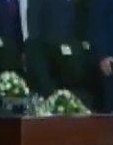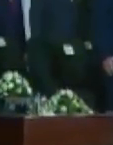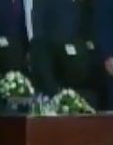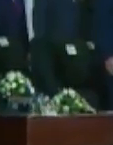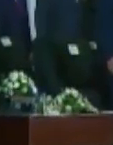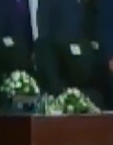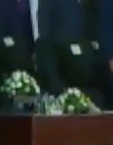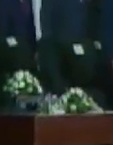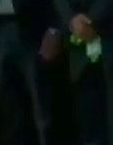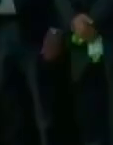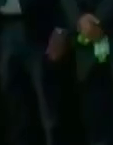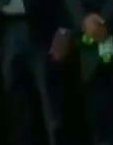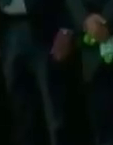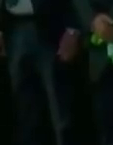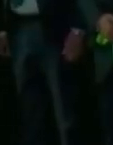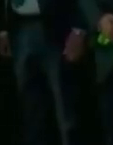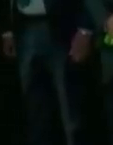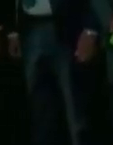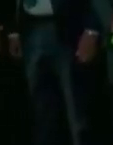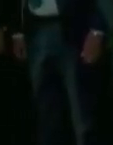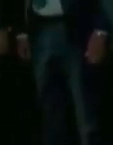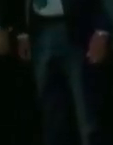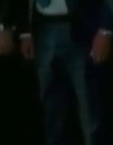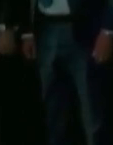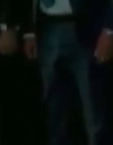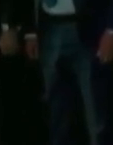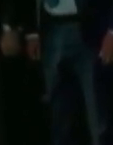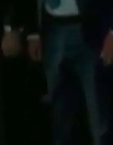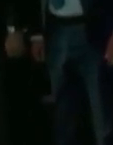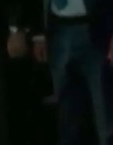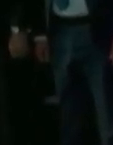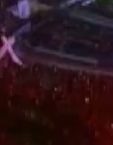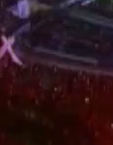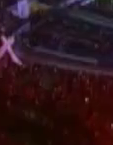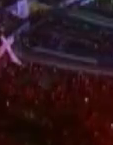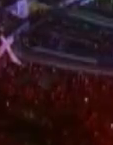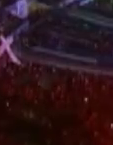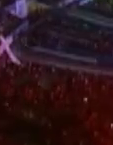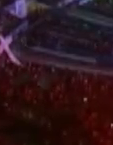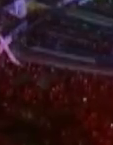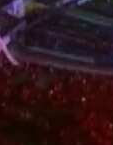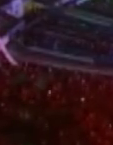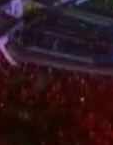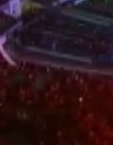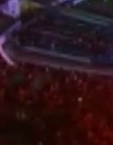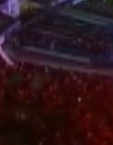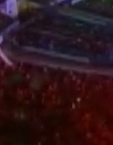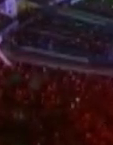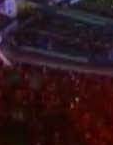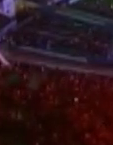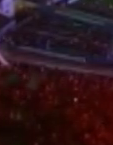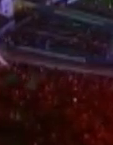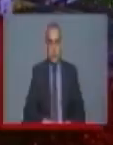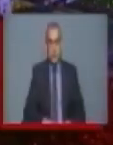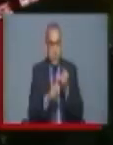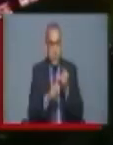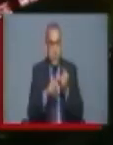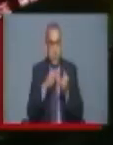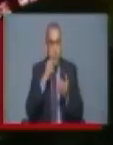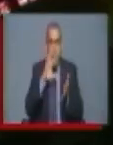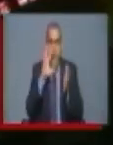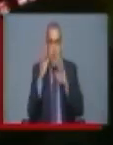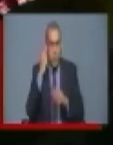تهجير للفلسطينيين، لأن هذا يعني تصفية القضية الفلسطينية. تمام. ولا استمرار للعدوان، لأن